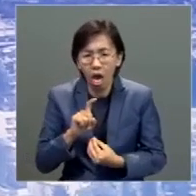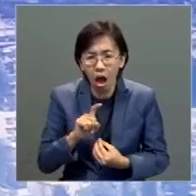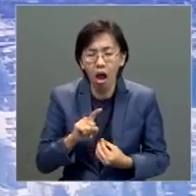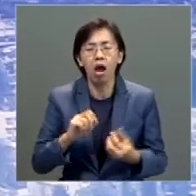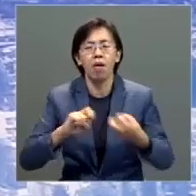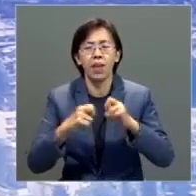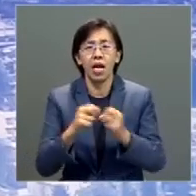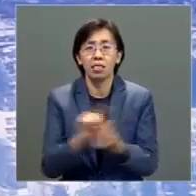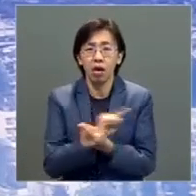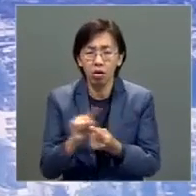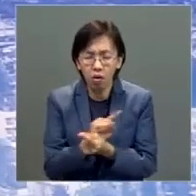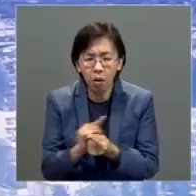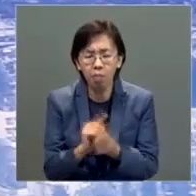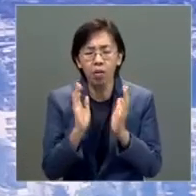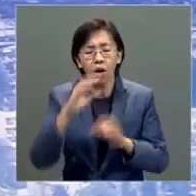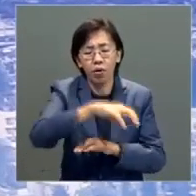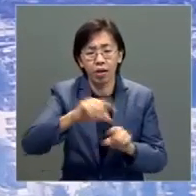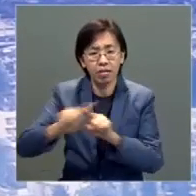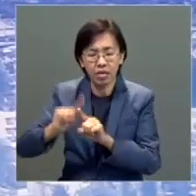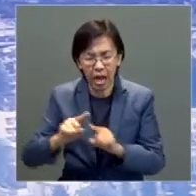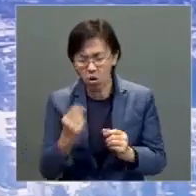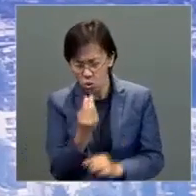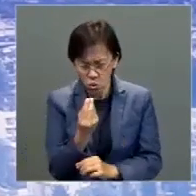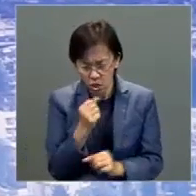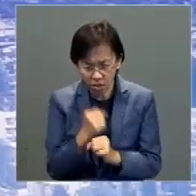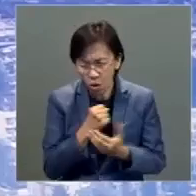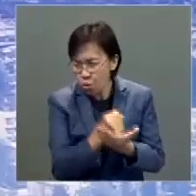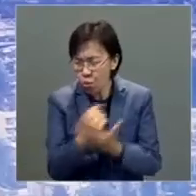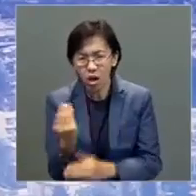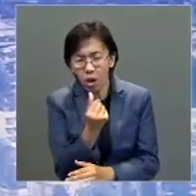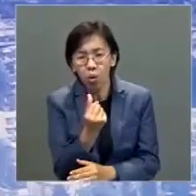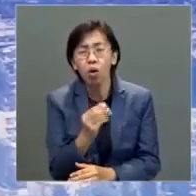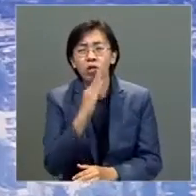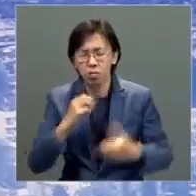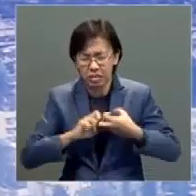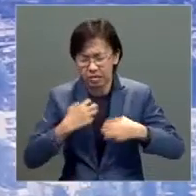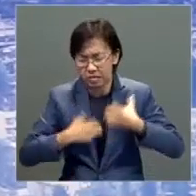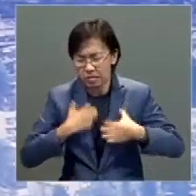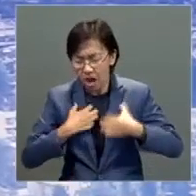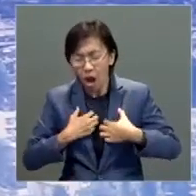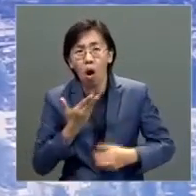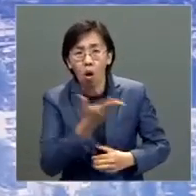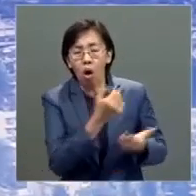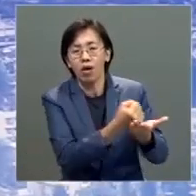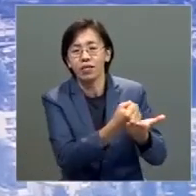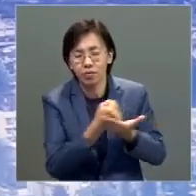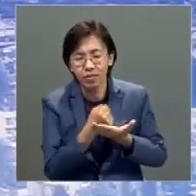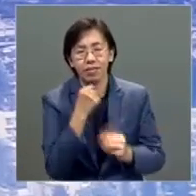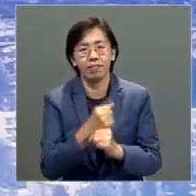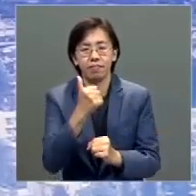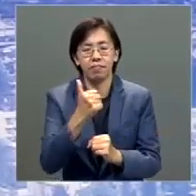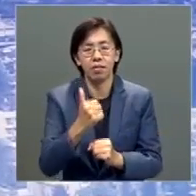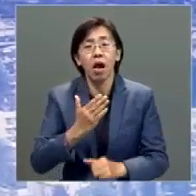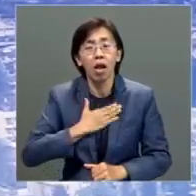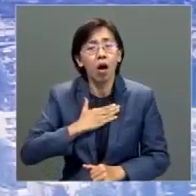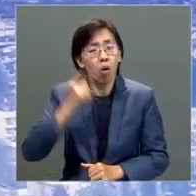คมเองนะครับตอนนี้ทุกหน่วยงานต้องเร่งให้ความช่วยเหลือท่านก็มาขอรับความช่วยเหลือได้อันนี้เรารับทราบแล้วก็ไม่ได้